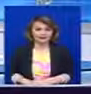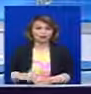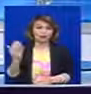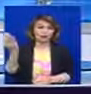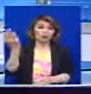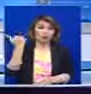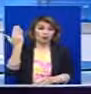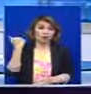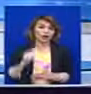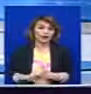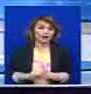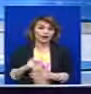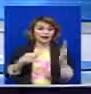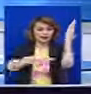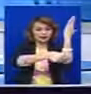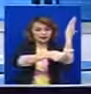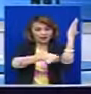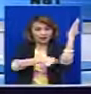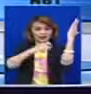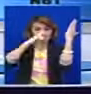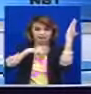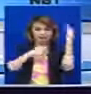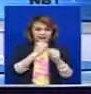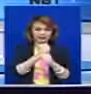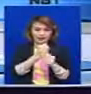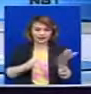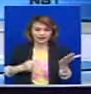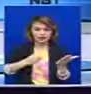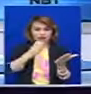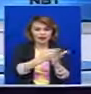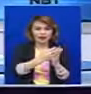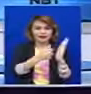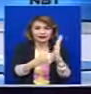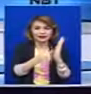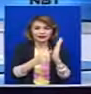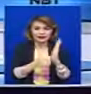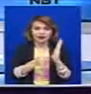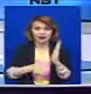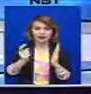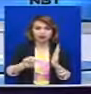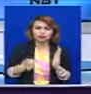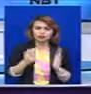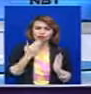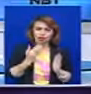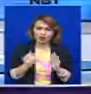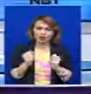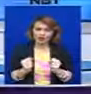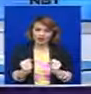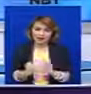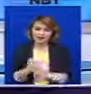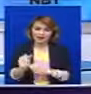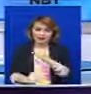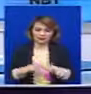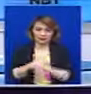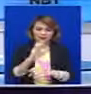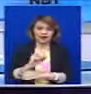ผ่านมาการยางแห่งประเทศไทยนะครับได้มีการจัดทำนโยบายในการแก้ไขปัญหาราคายางพาราอย่างยั่งยืนมาโดยตลอดนะครับโดยในปี